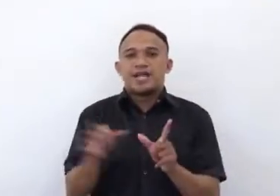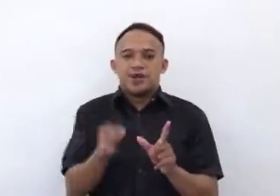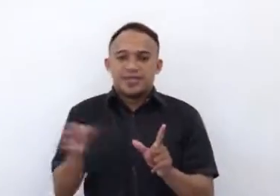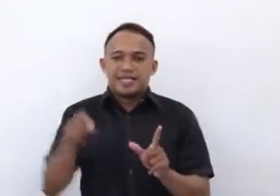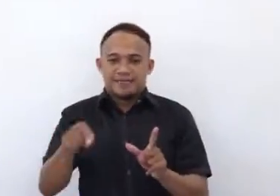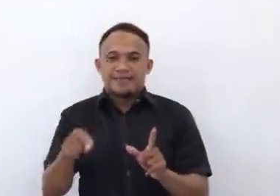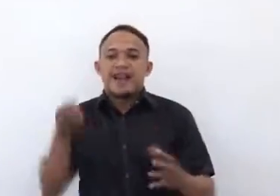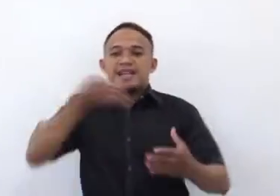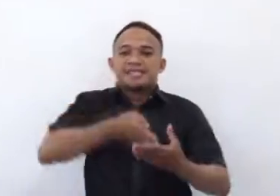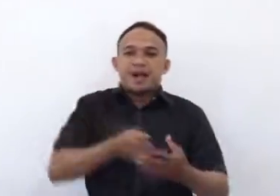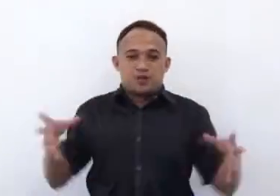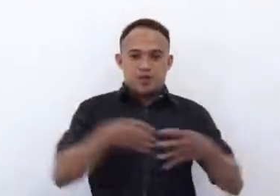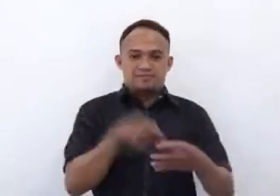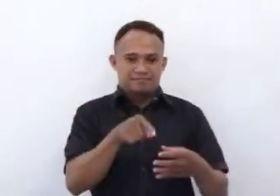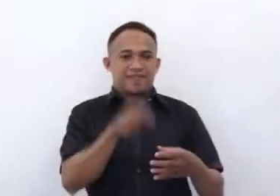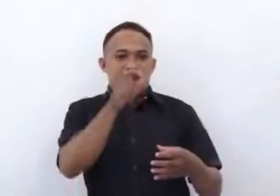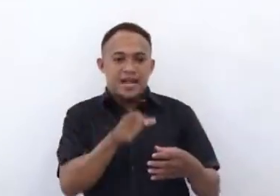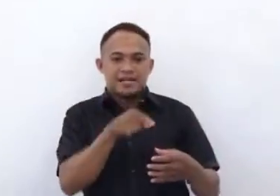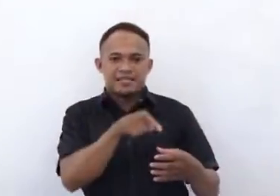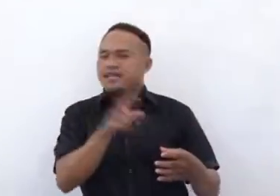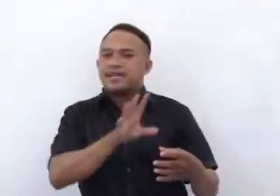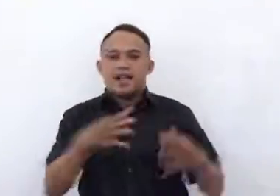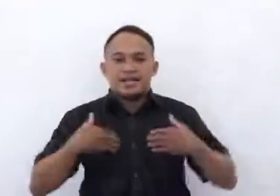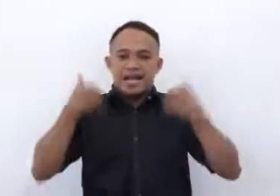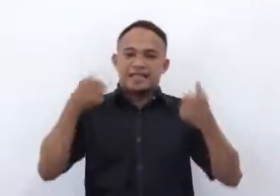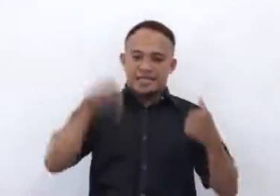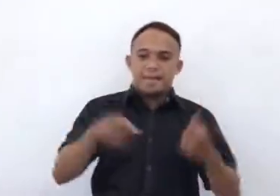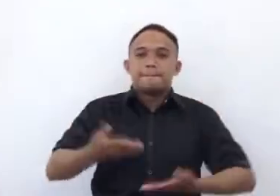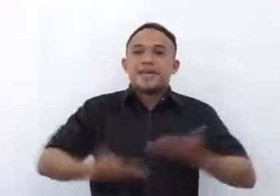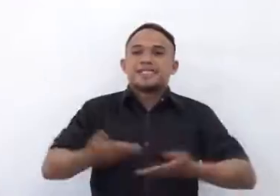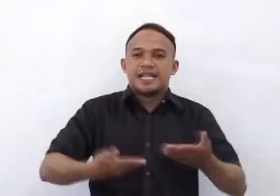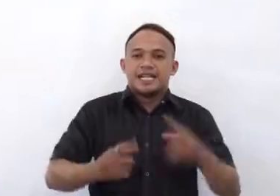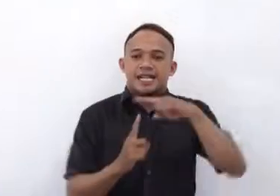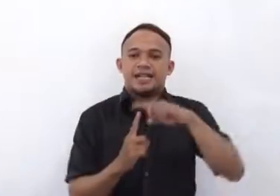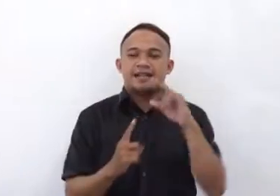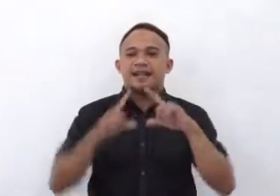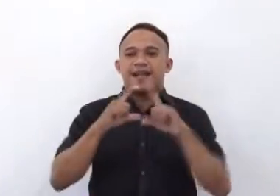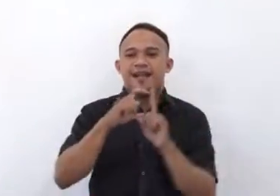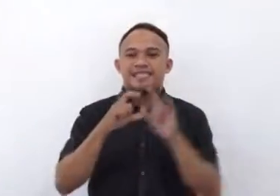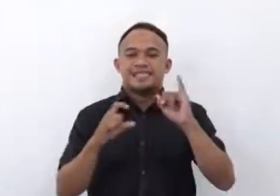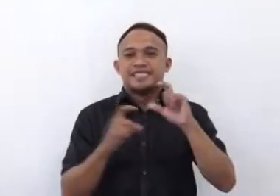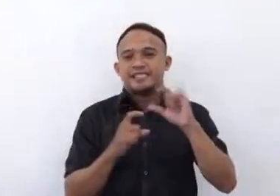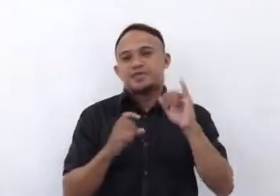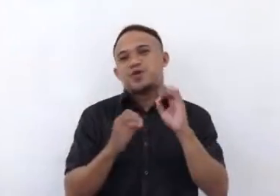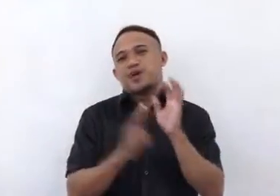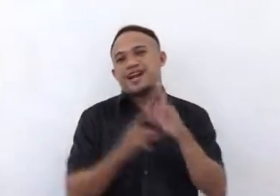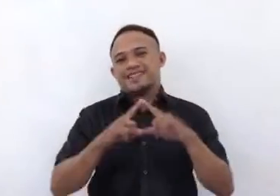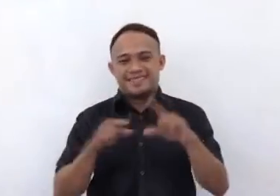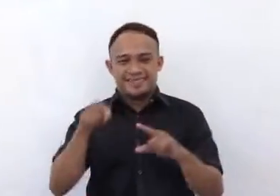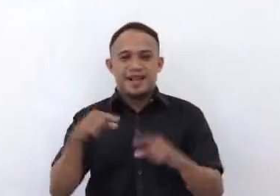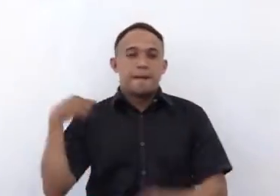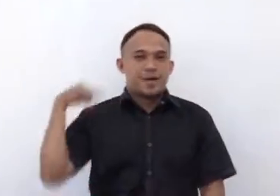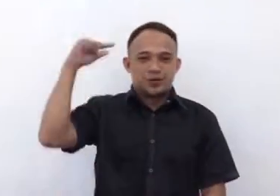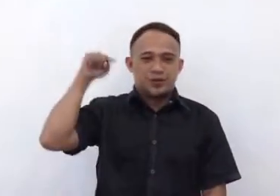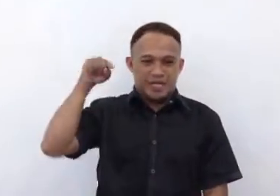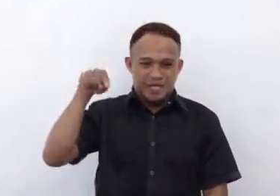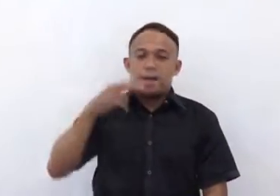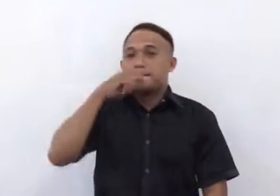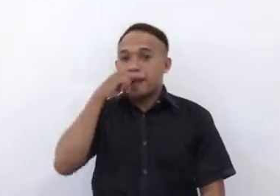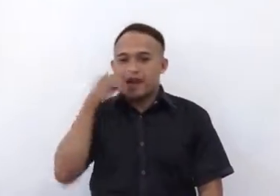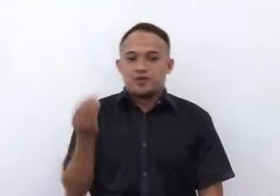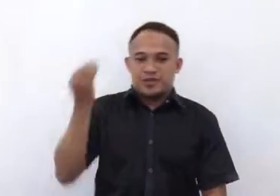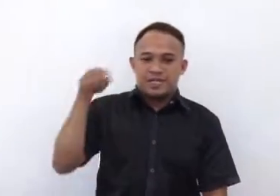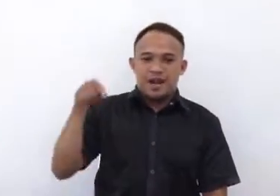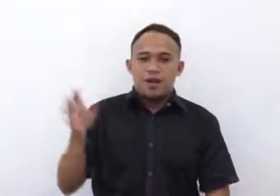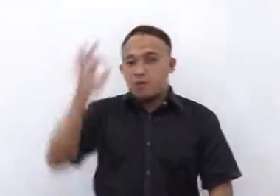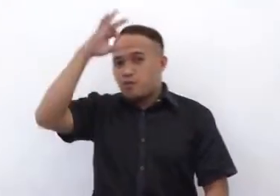ini merupakan bagian dari upaya penegakan protokol kesehatan di pasar tradisional. Gubernur Rusli